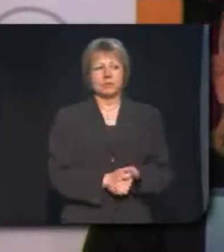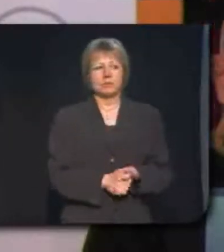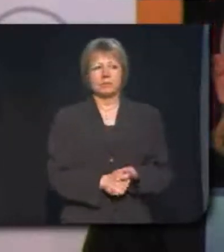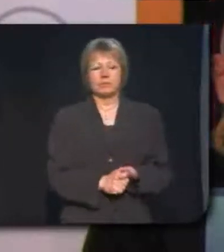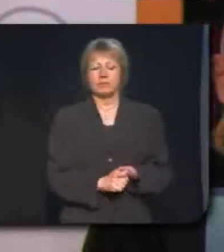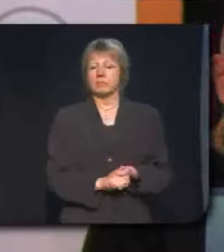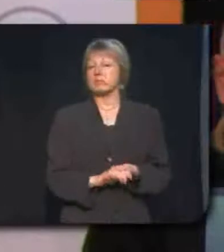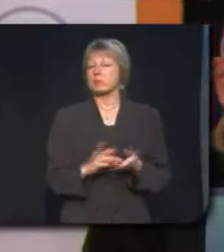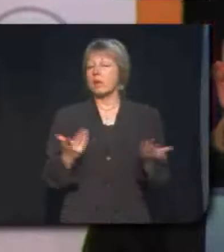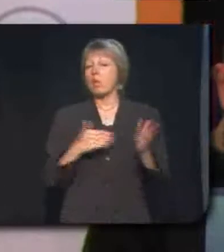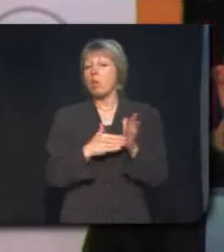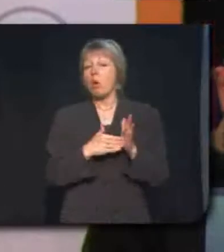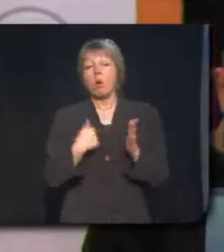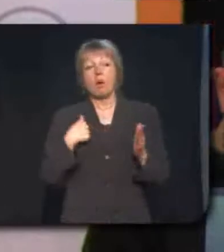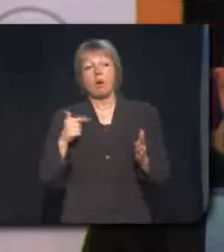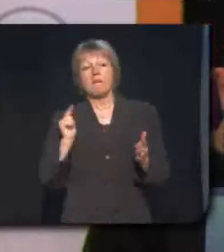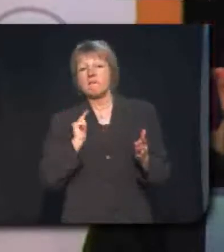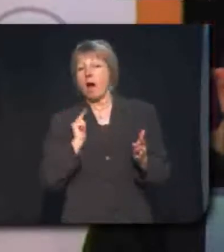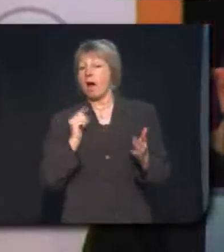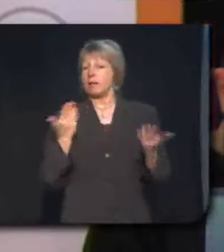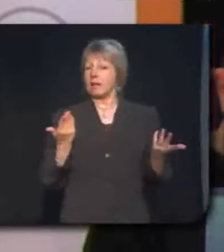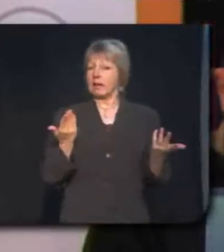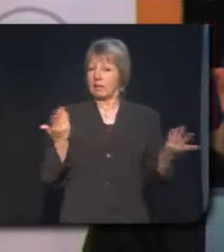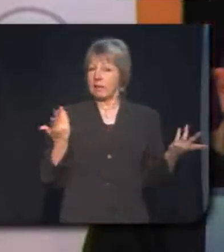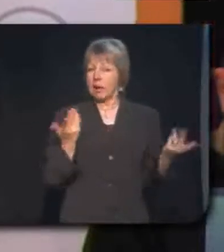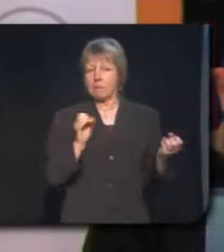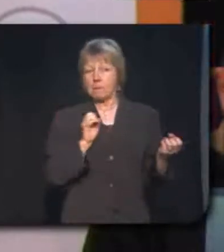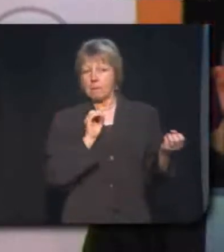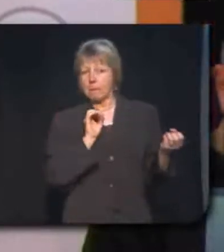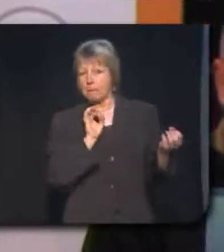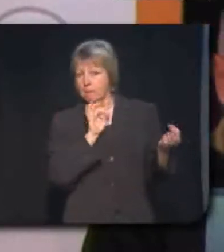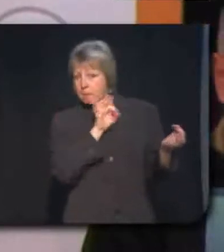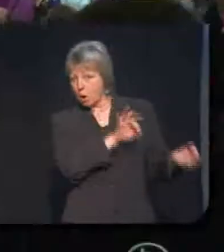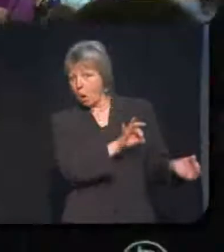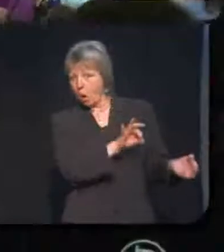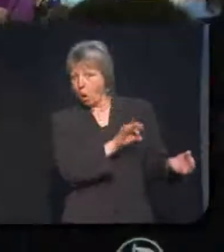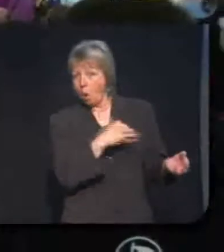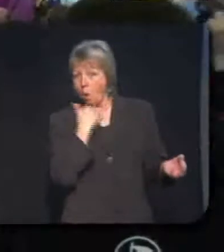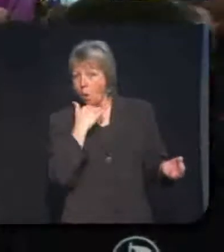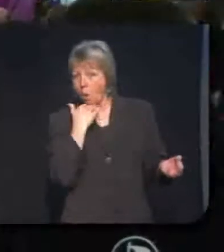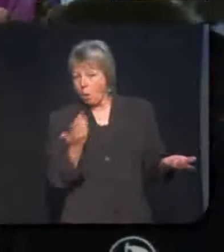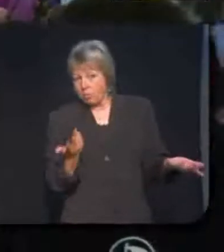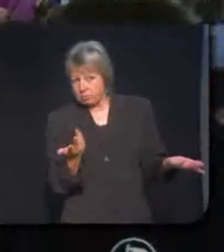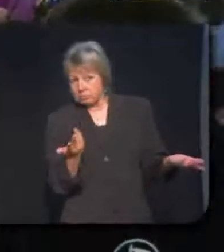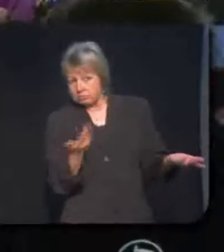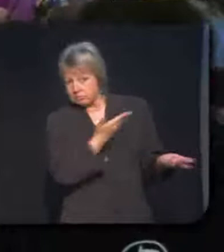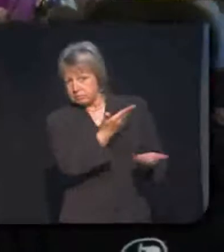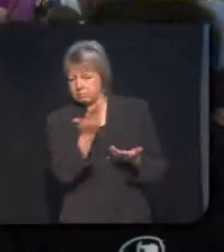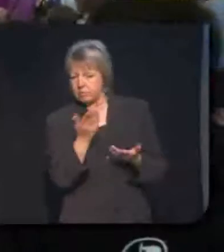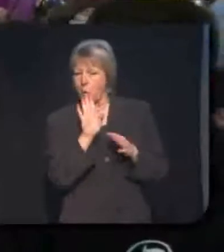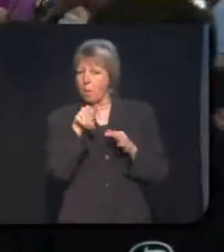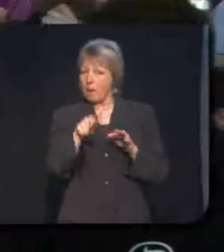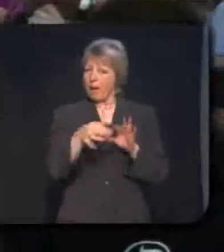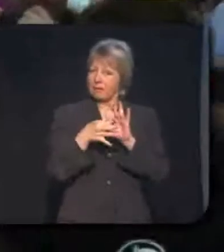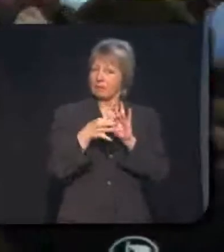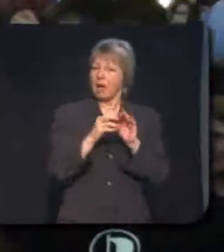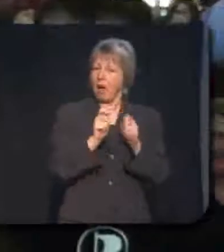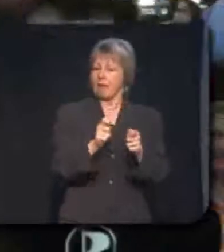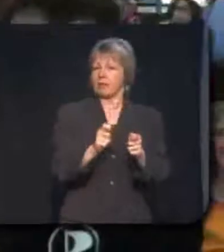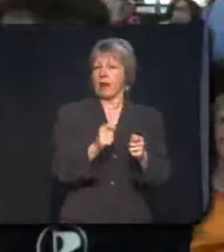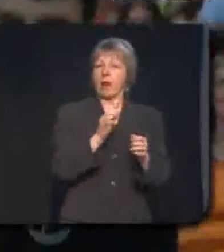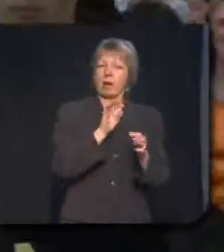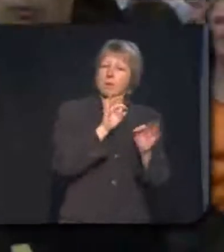ich warte immer noch auf den Versuch einer pro Rede vielleicht schaffst du das ja zum Antrag eine pro Rede zu halten